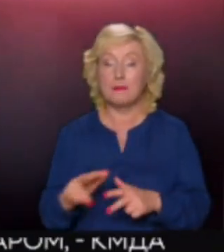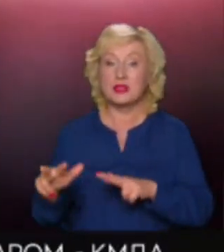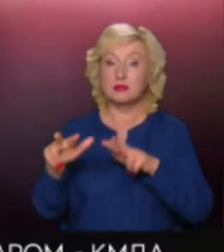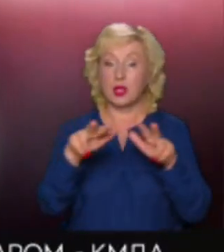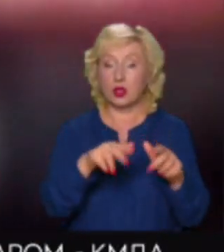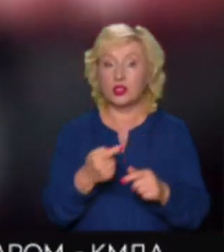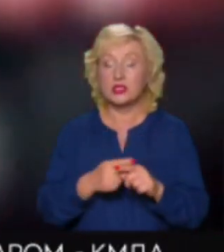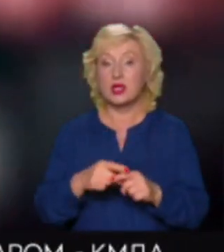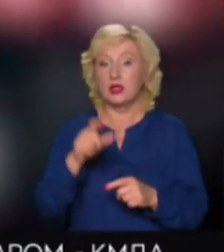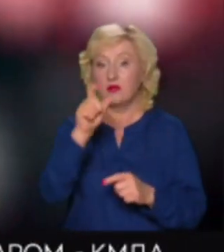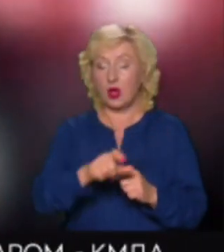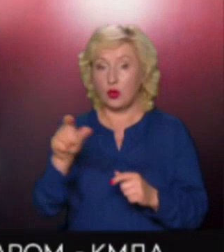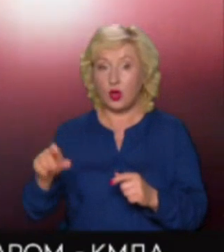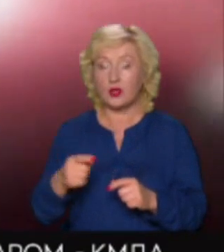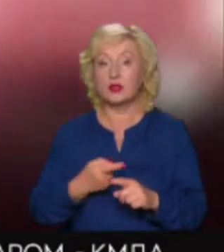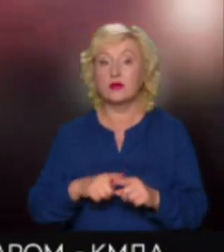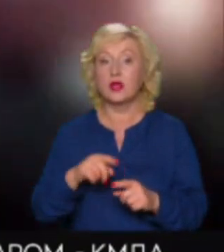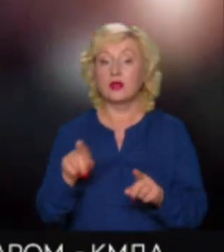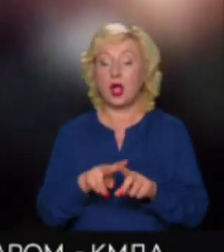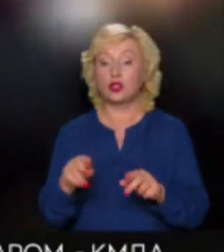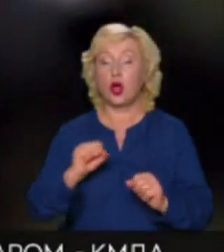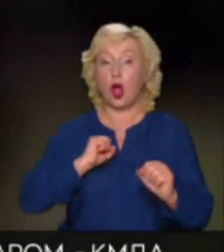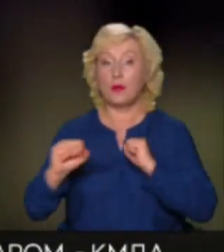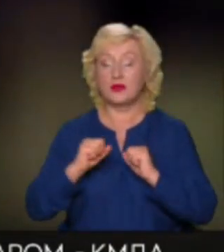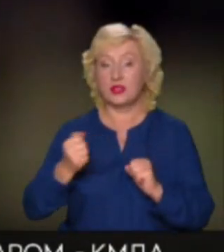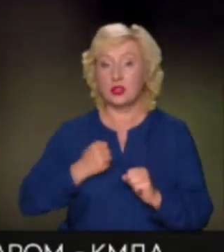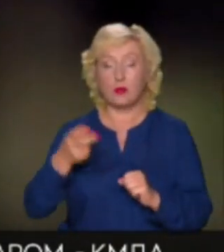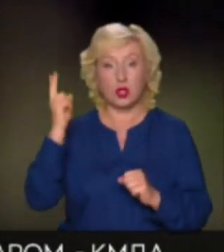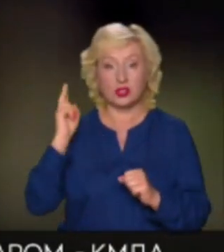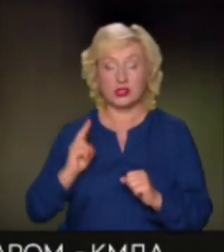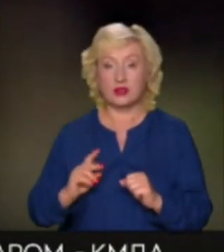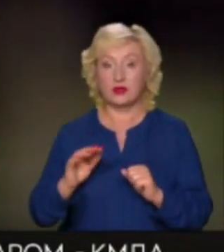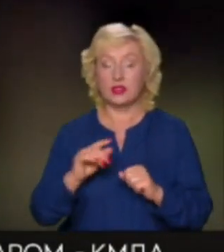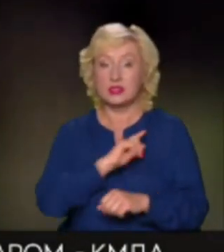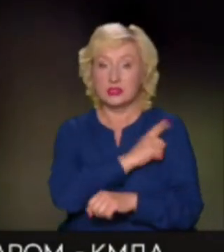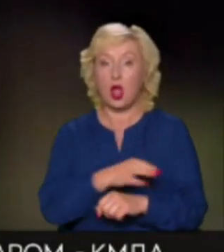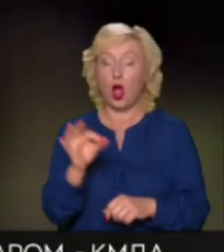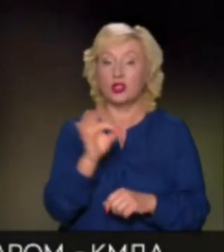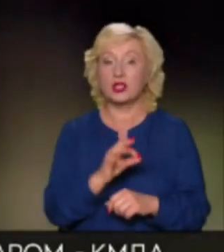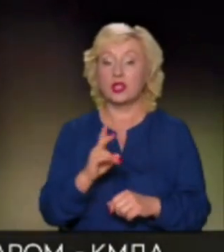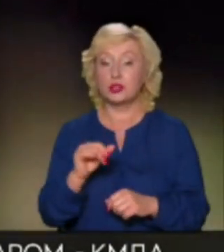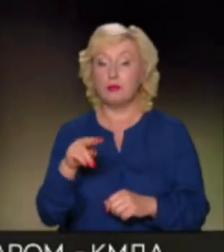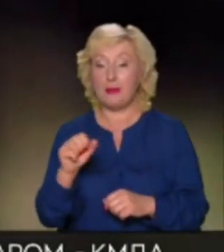Серед фігурантів у окупантів значиться також командувач військово-морських сил України Олексій Неєшпапа.